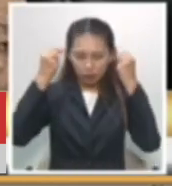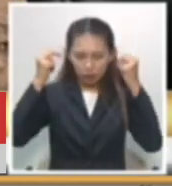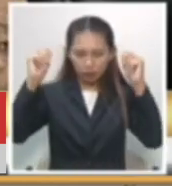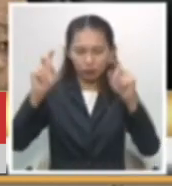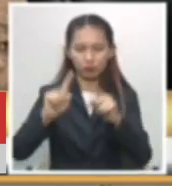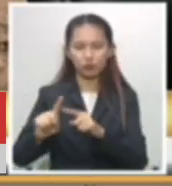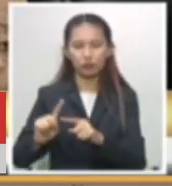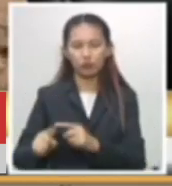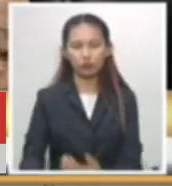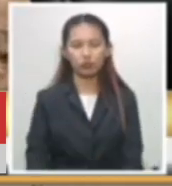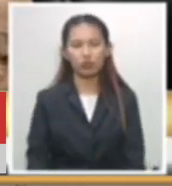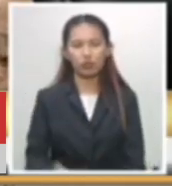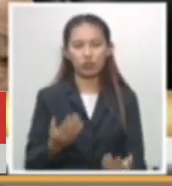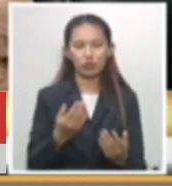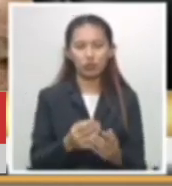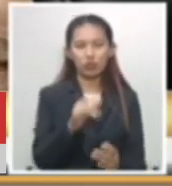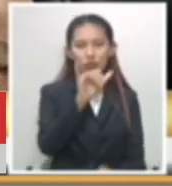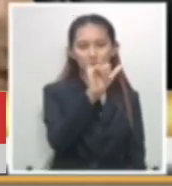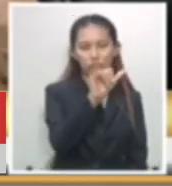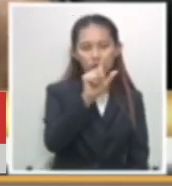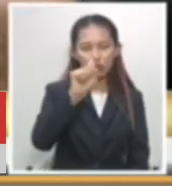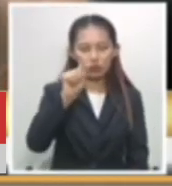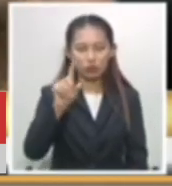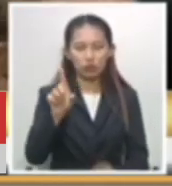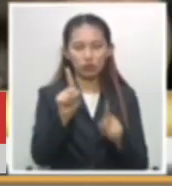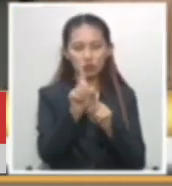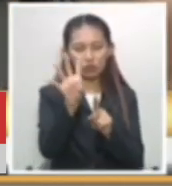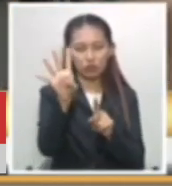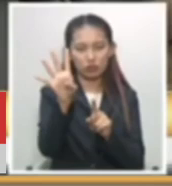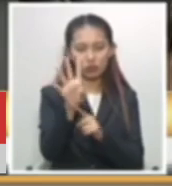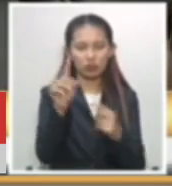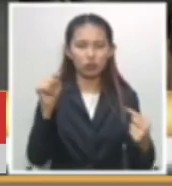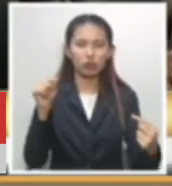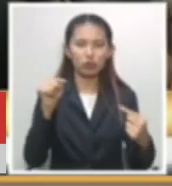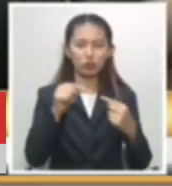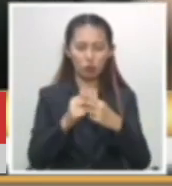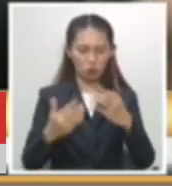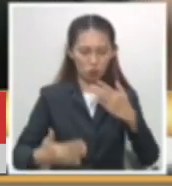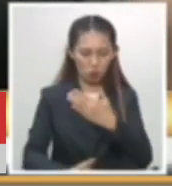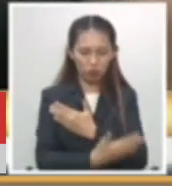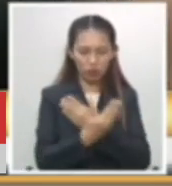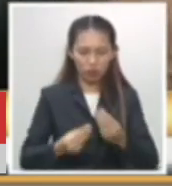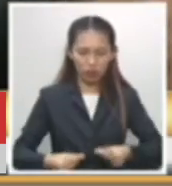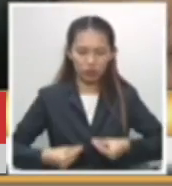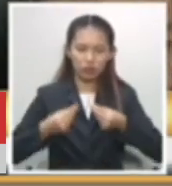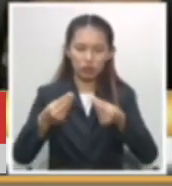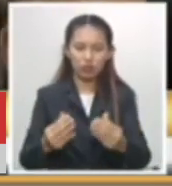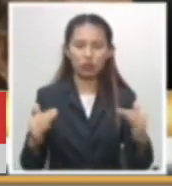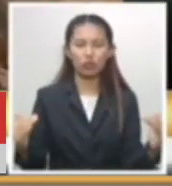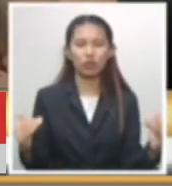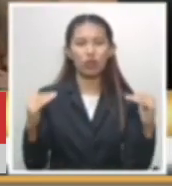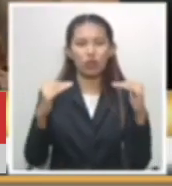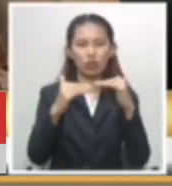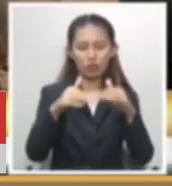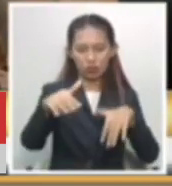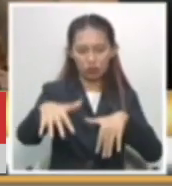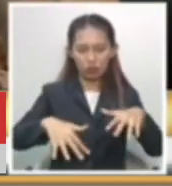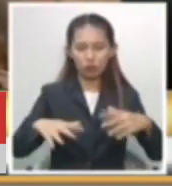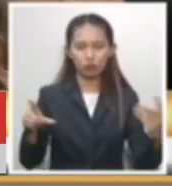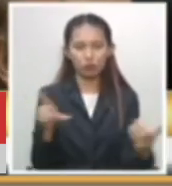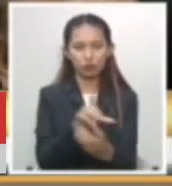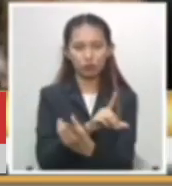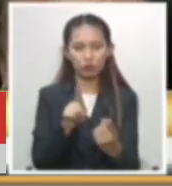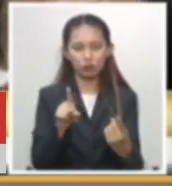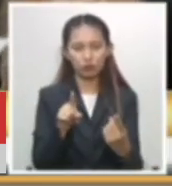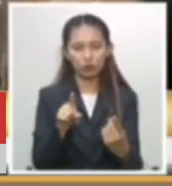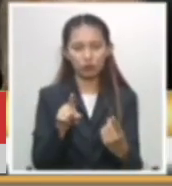ยุทธศาสตร์ที่4ท่านบอกว่าเป็นยุทธศาสตร์ด้านการสร้างโอกาสและความเสมอภาคทางสังคมท่านใ